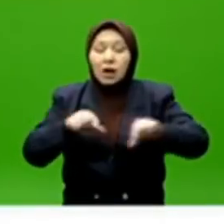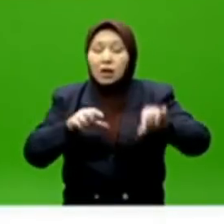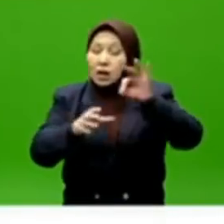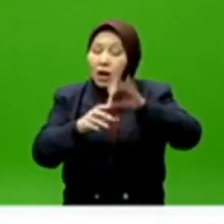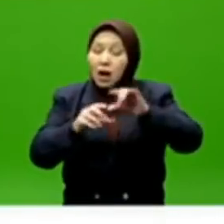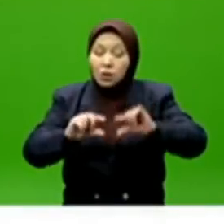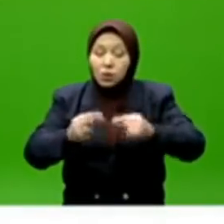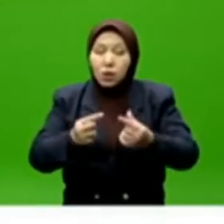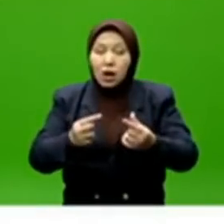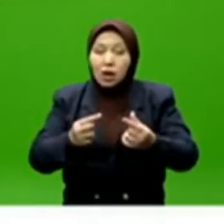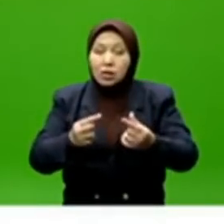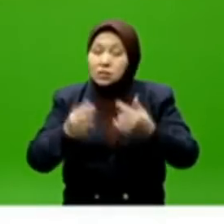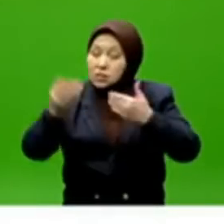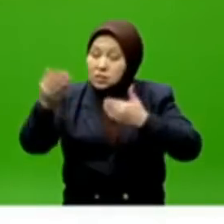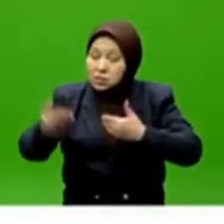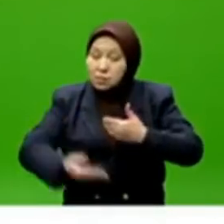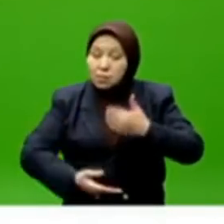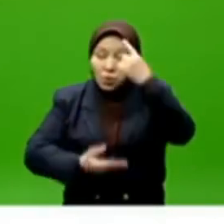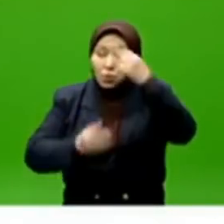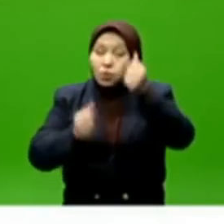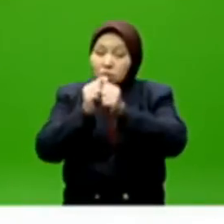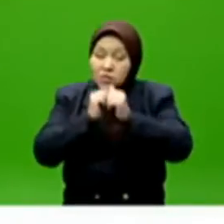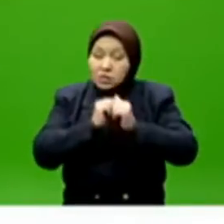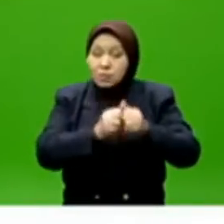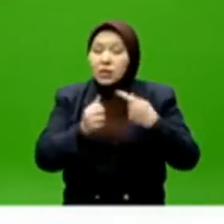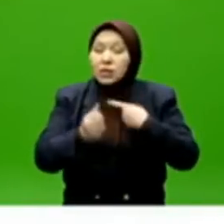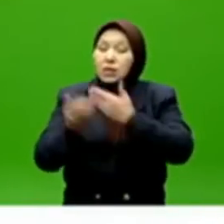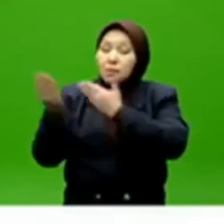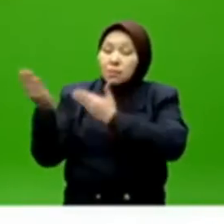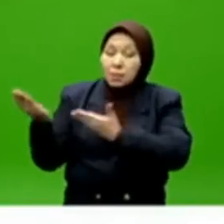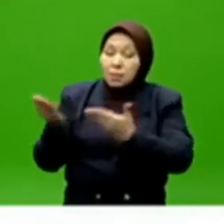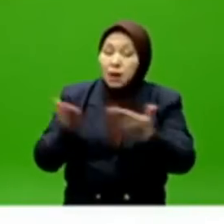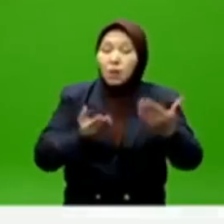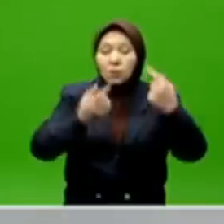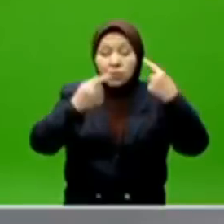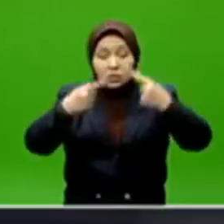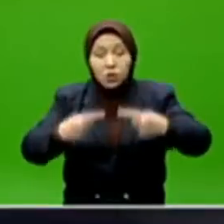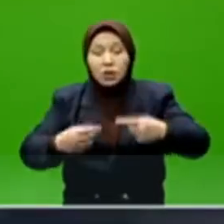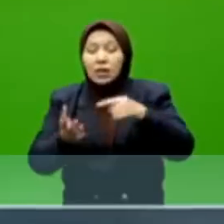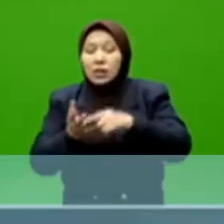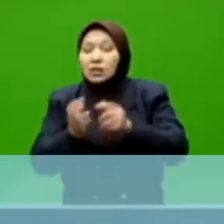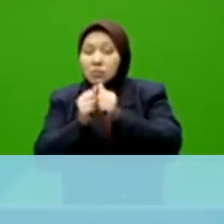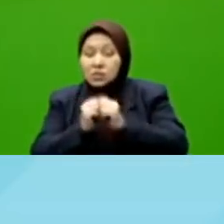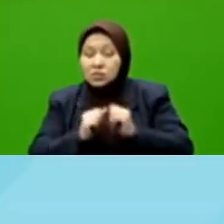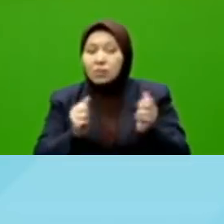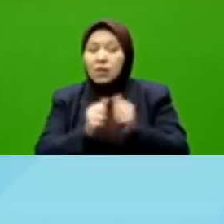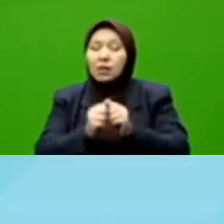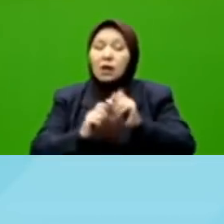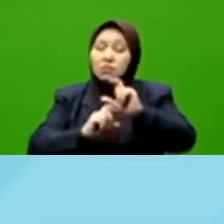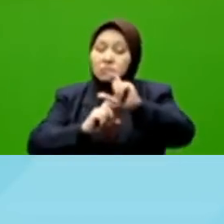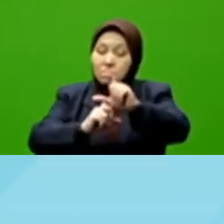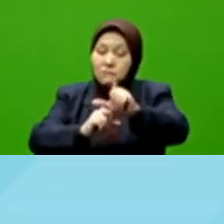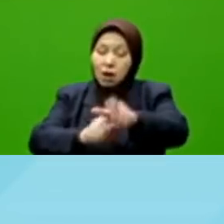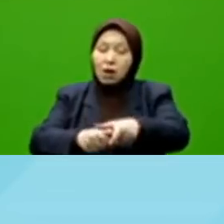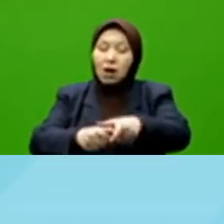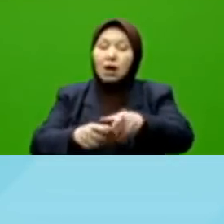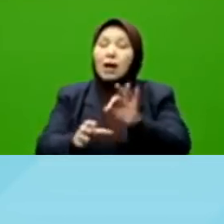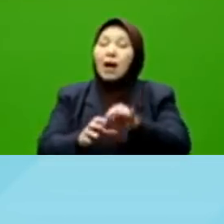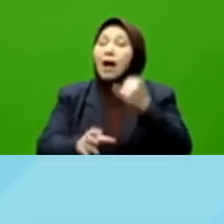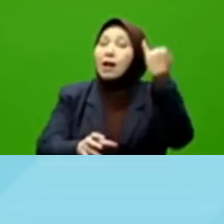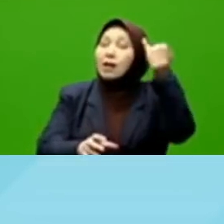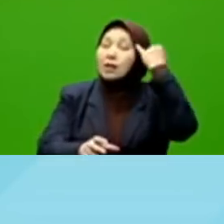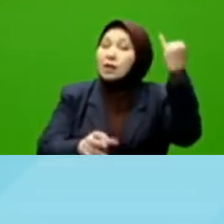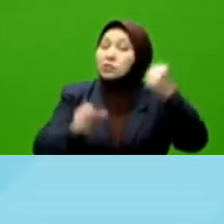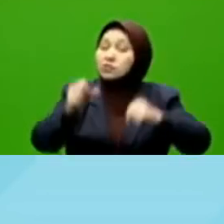Tuan-tuan dijemput untuk sama-sama kita membawa perjuangan ini bersama dengan sumbangan tuan-tuan, dengan idea tuan-tuan,